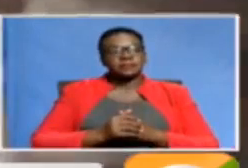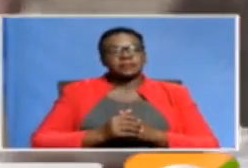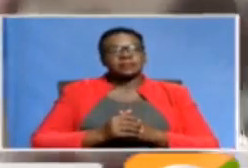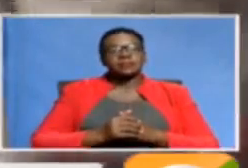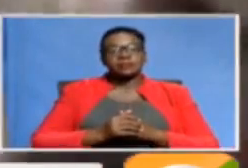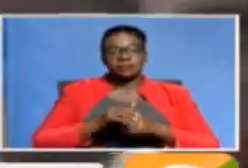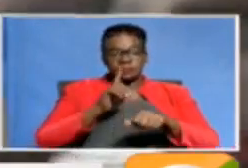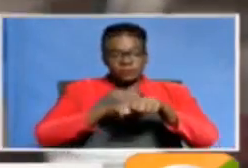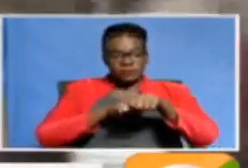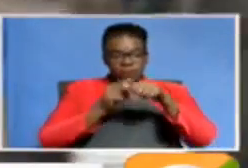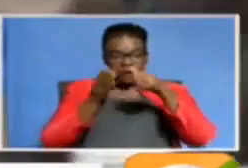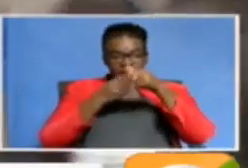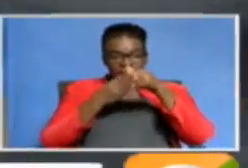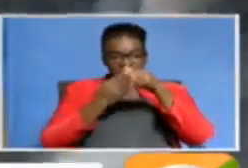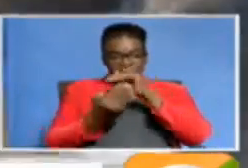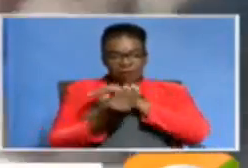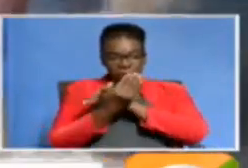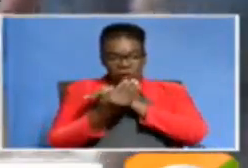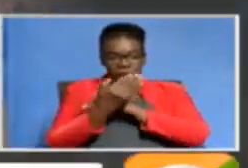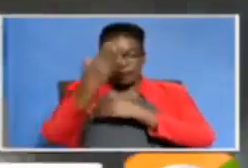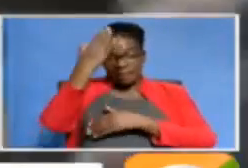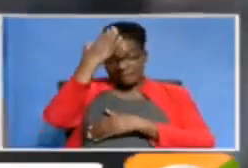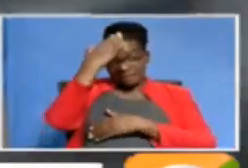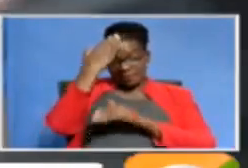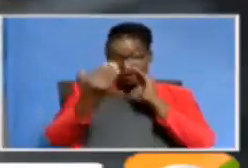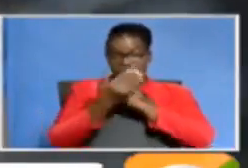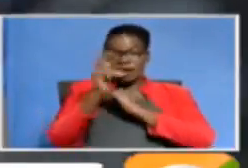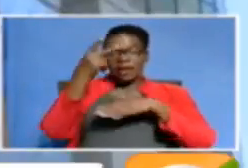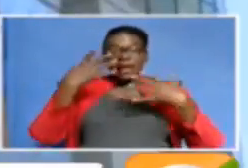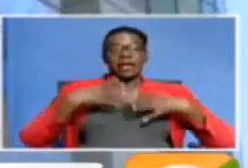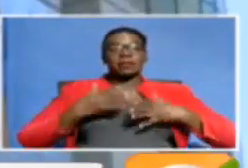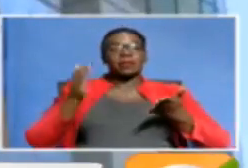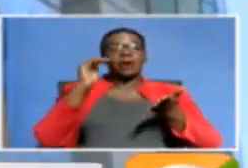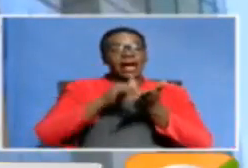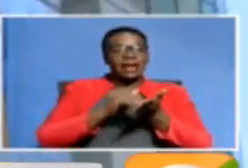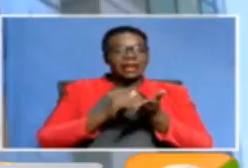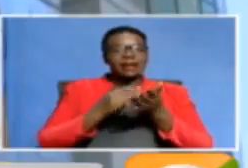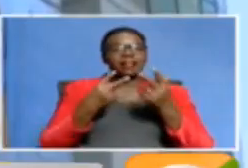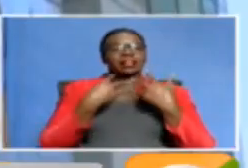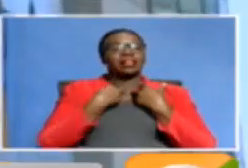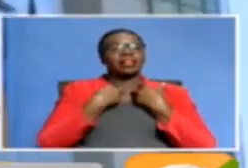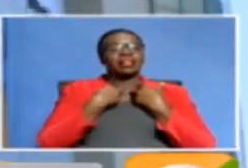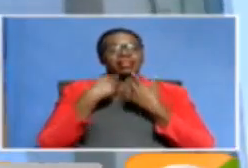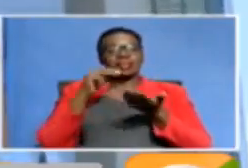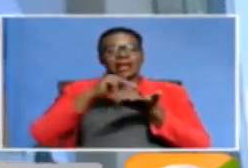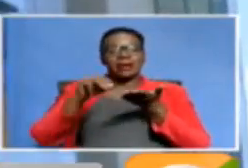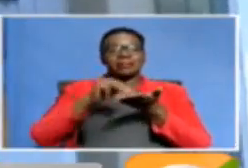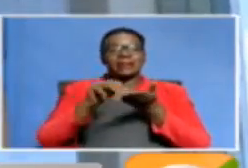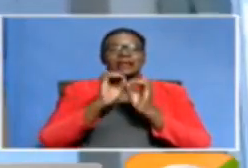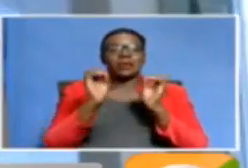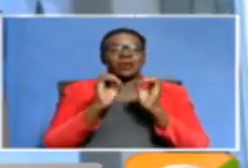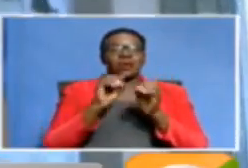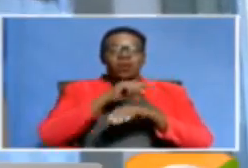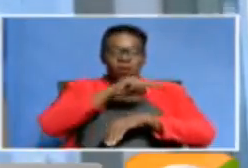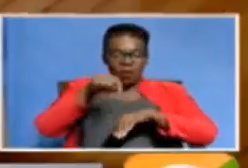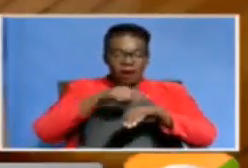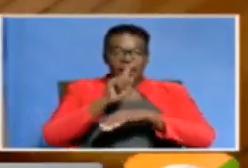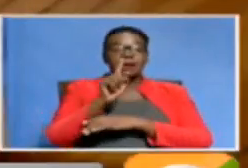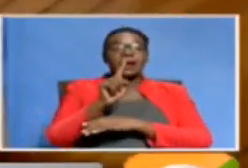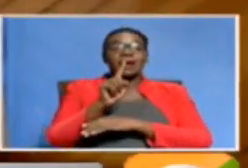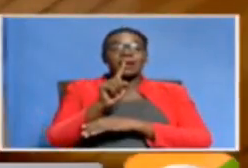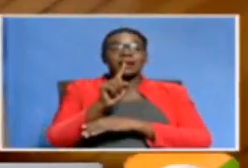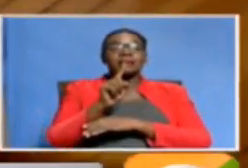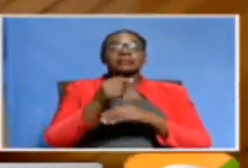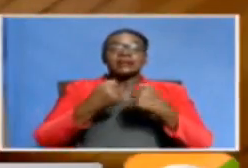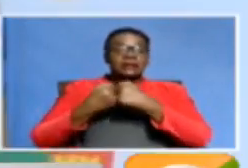Saa 3 asubuhi Jumatatu, wa Kenya kwa mara nyingine tena walikumbana na matatizo katika matumizi ya M-Pesa kwa saa moja. Matatizo